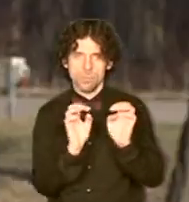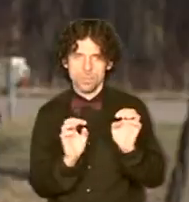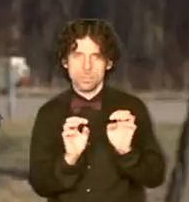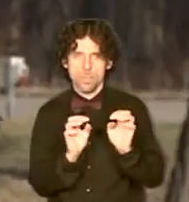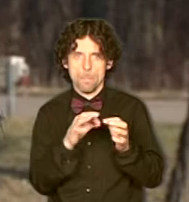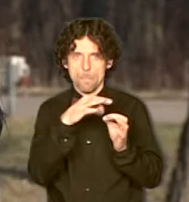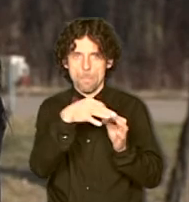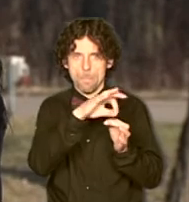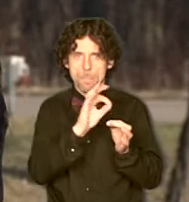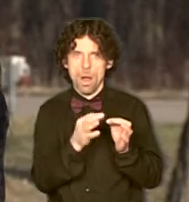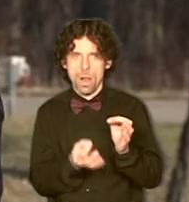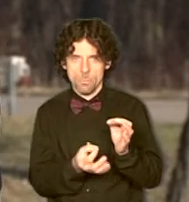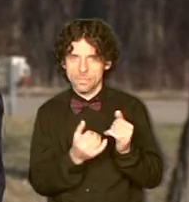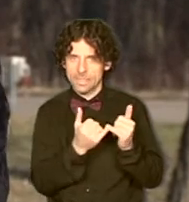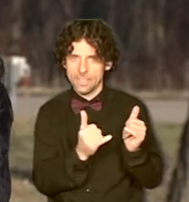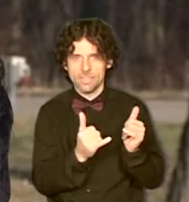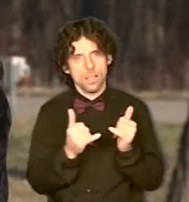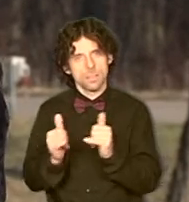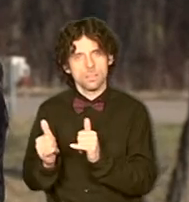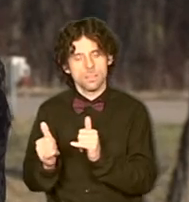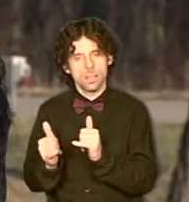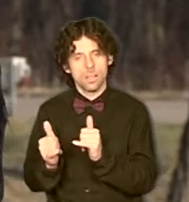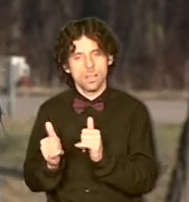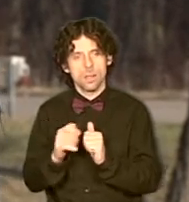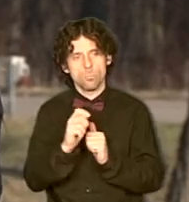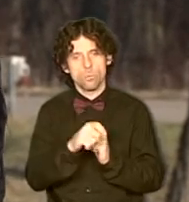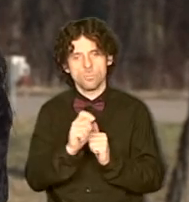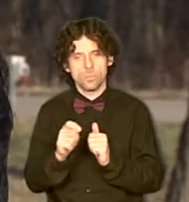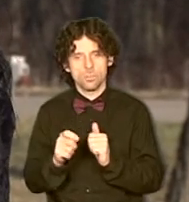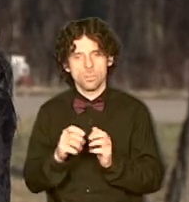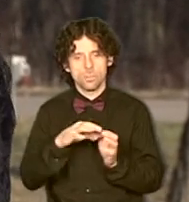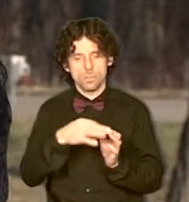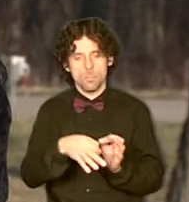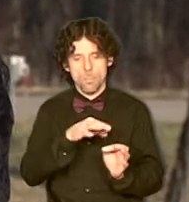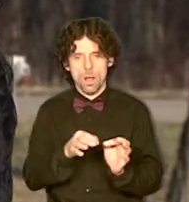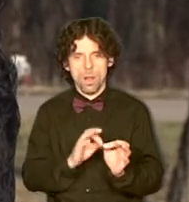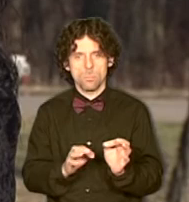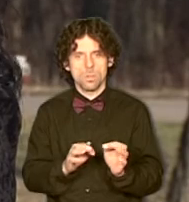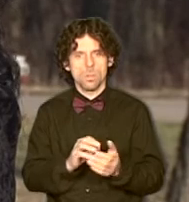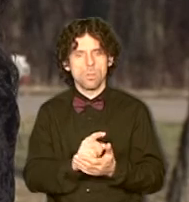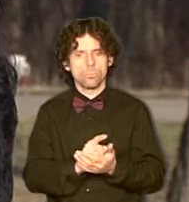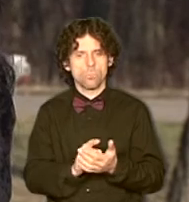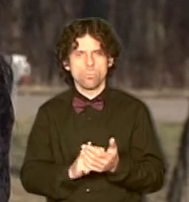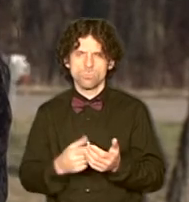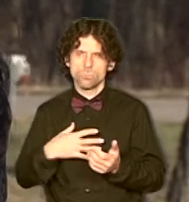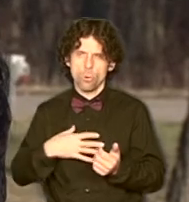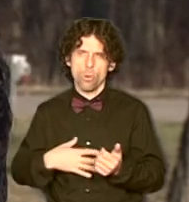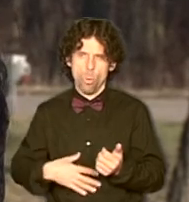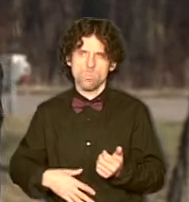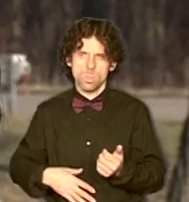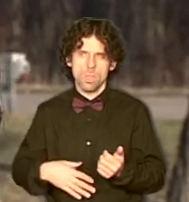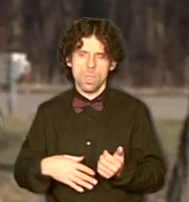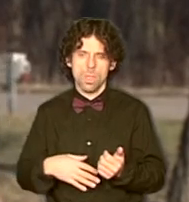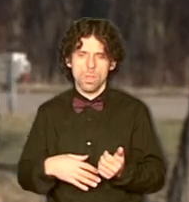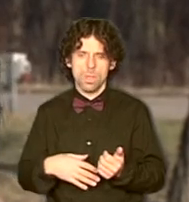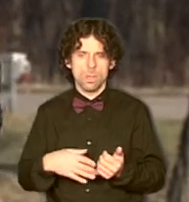do kościoła. Całą rodziną idziemy, wiadomo, poświęcić palemkę. Na Śląsku te palmy są bardzo skromne w porównaniu z innymi